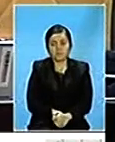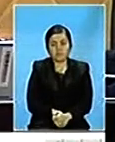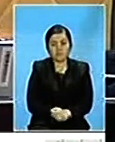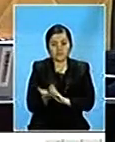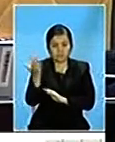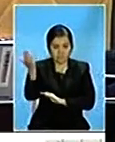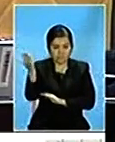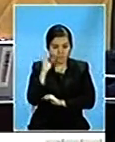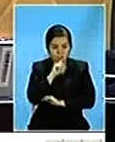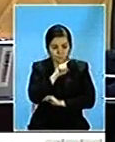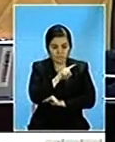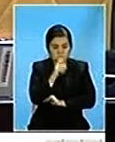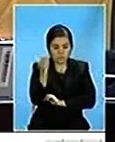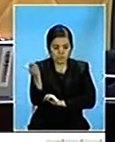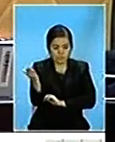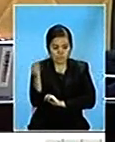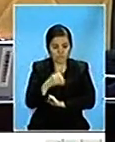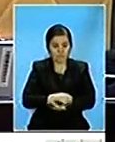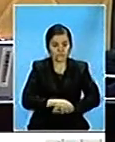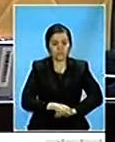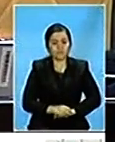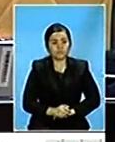เชิญครับท่านชวรัตน์ครับ